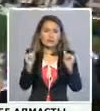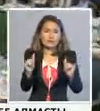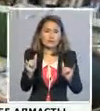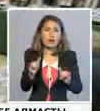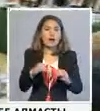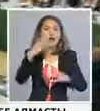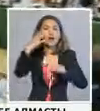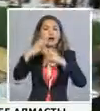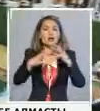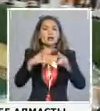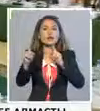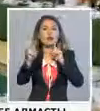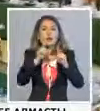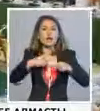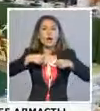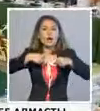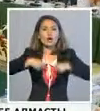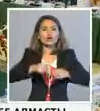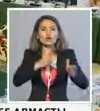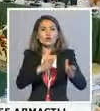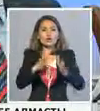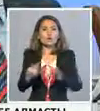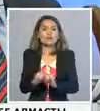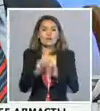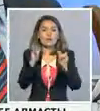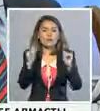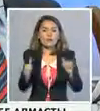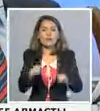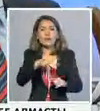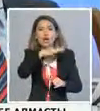айтылды. Халықаралық жиында құқықтық жүйені дамытудың басқа да